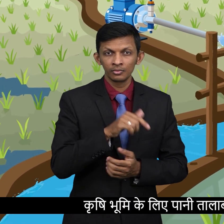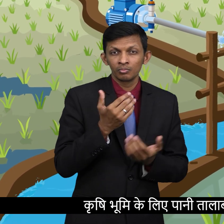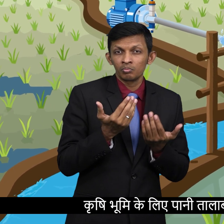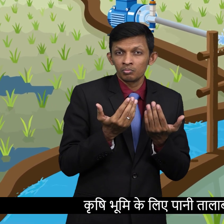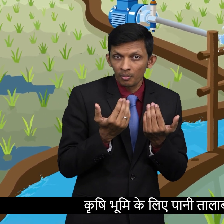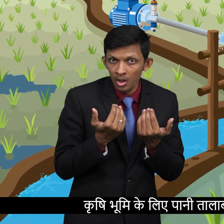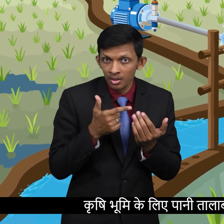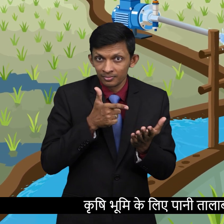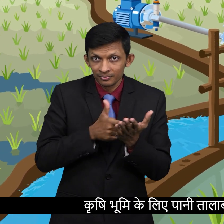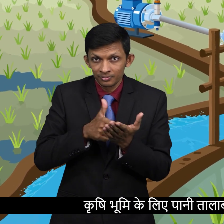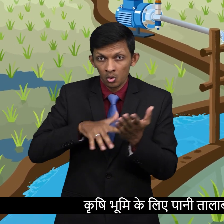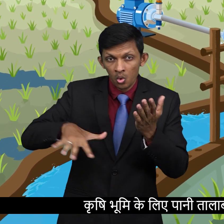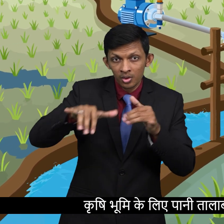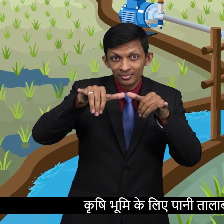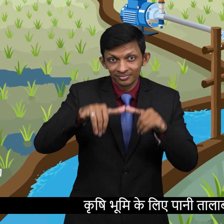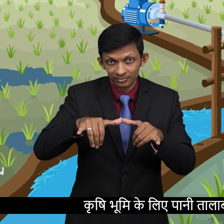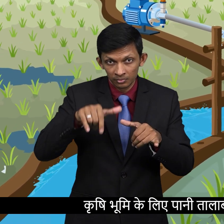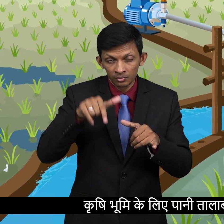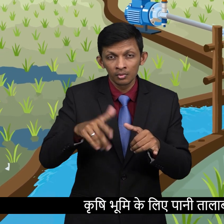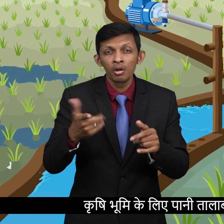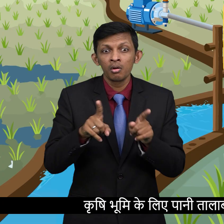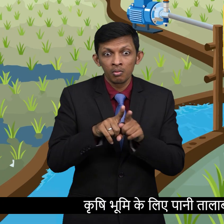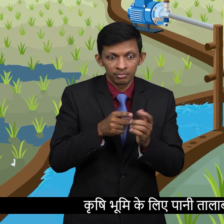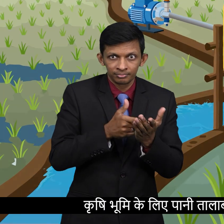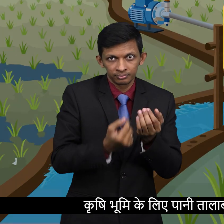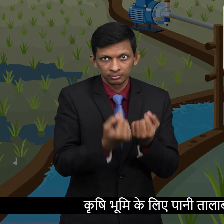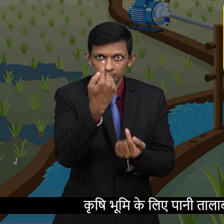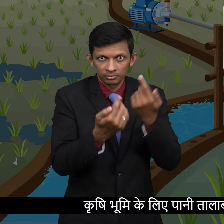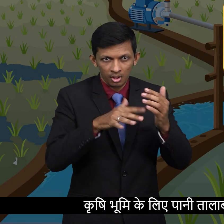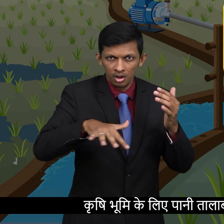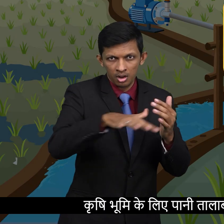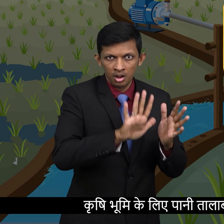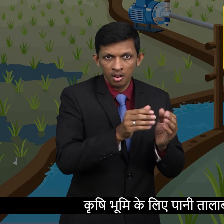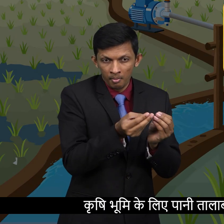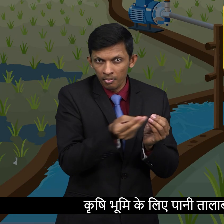कृषि भूमि के लिए पानी तालाबों, नहरों, कुओं और बोरवेल से उपलब्ध है।